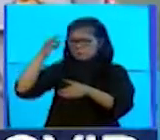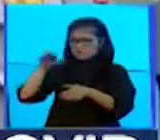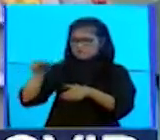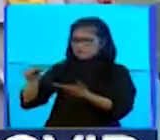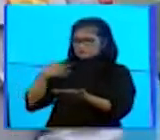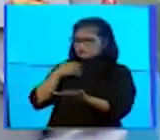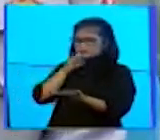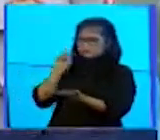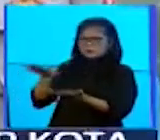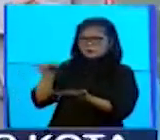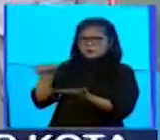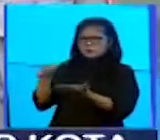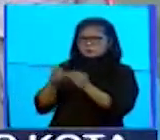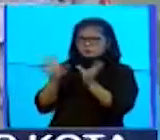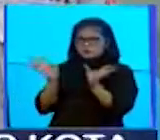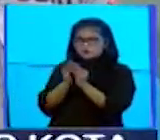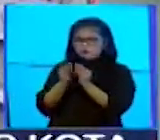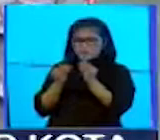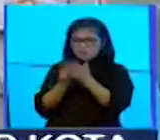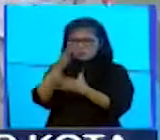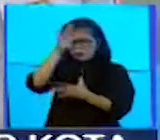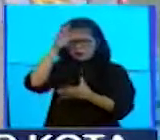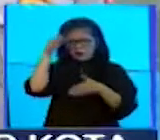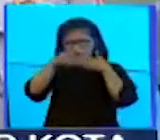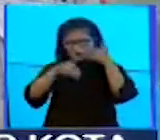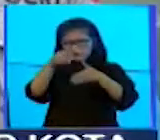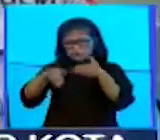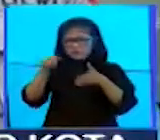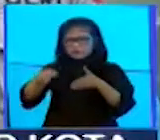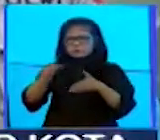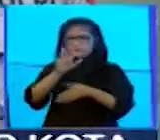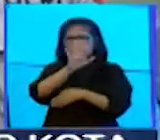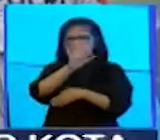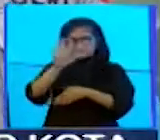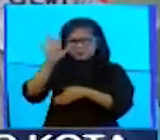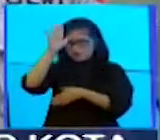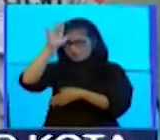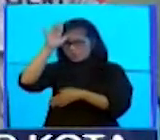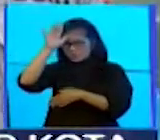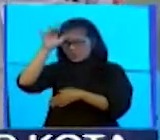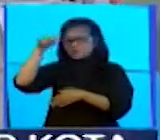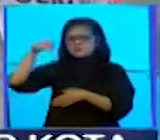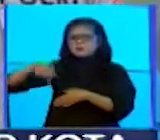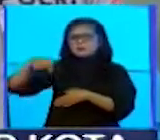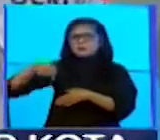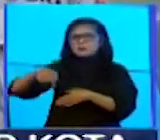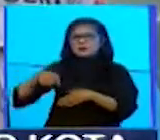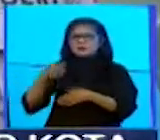semua terdata ada 65 orang ya, dan saat ini sebanyak